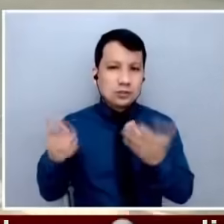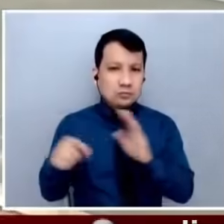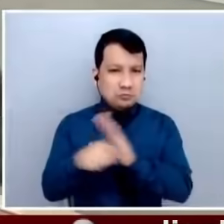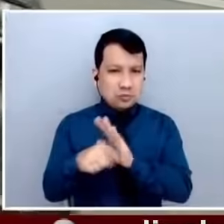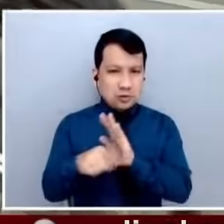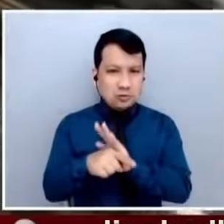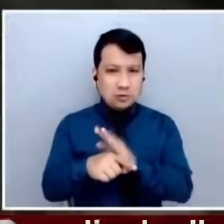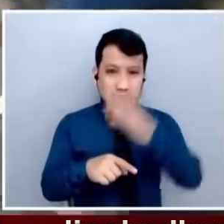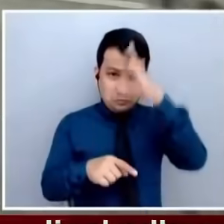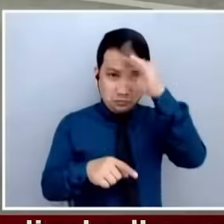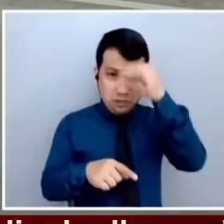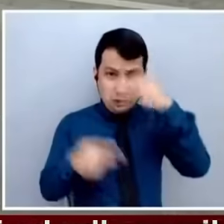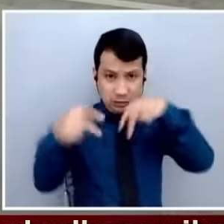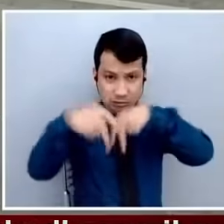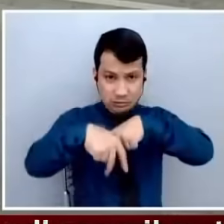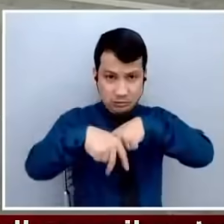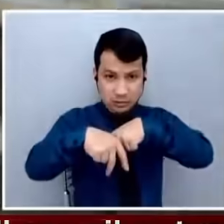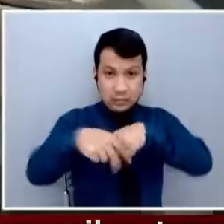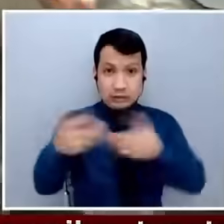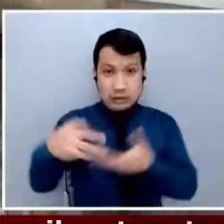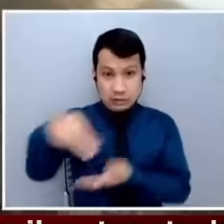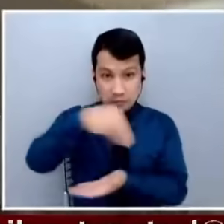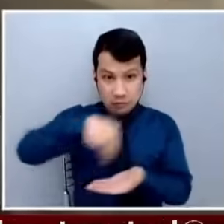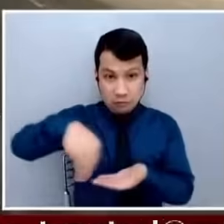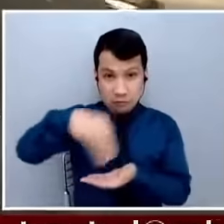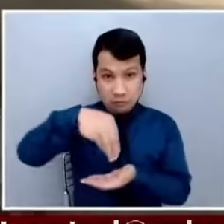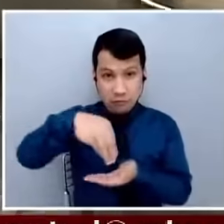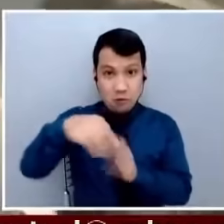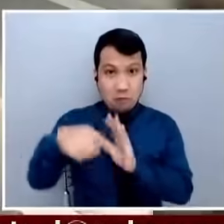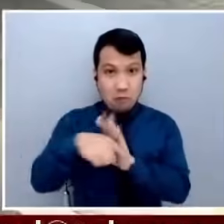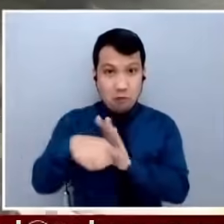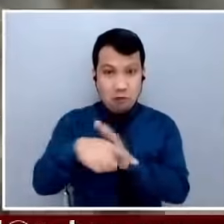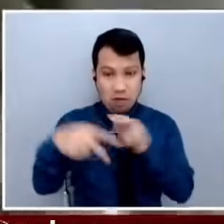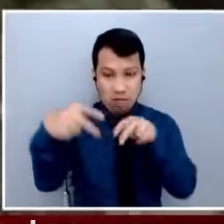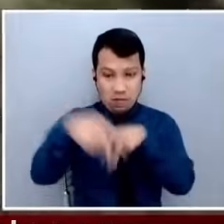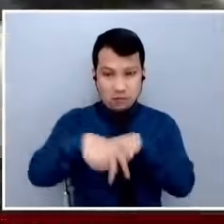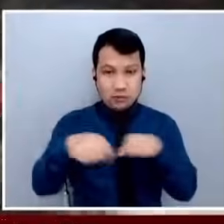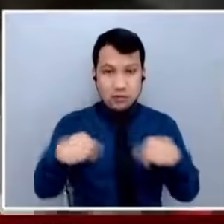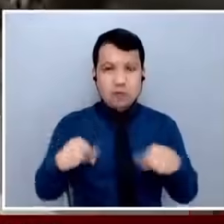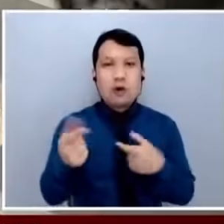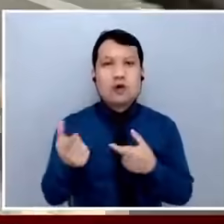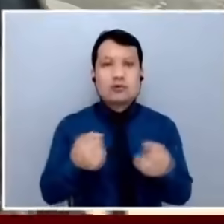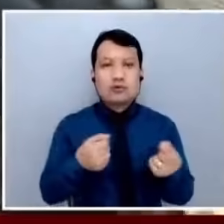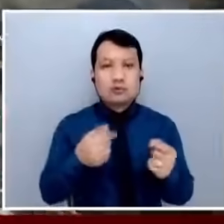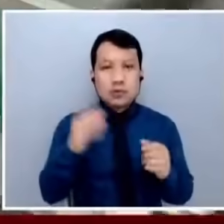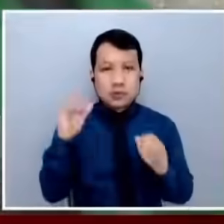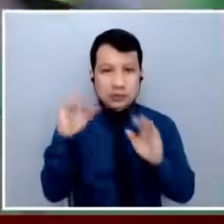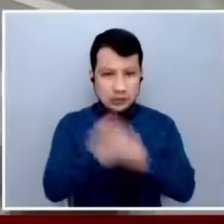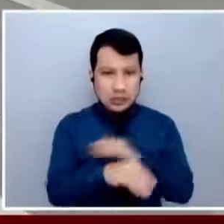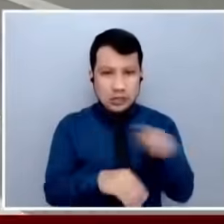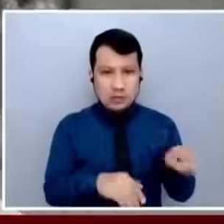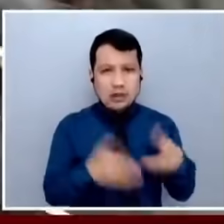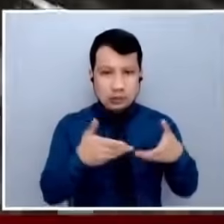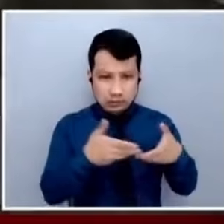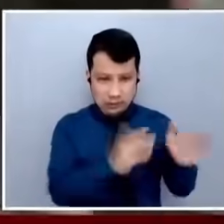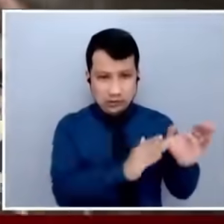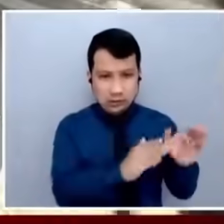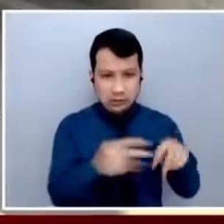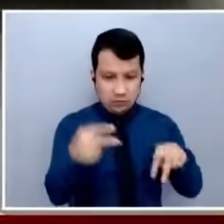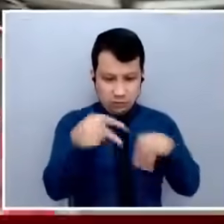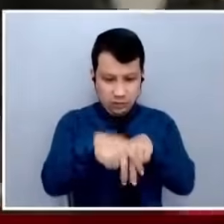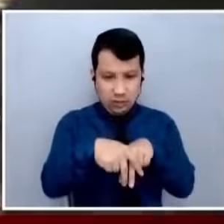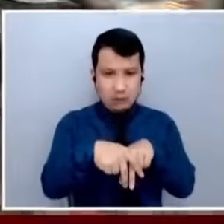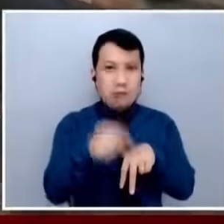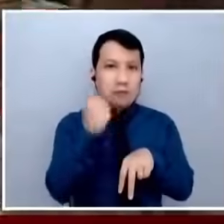mga lalaking nakaangkas sa mga motorsiklo. Ito umano ang madalas na modus ng mga kriminal, kaya ang mga pinayagan lang na umangkas,